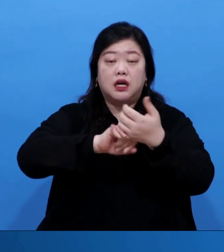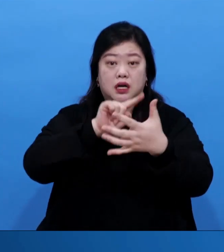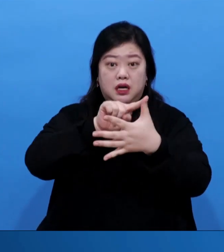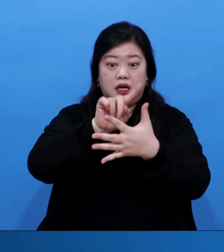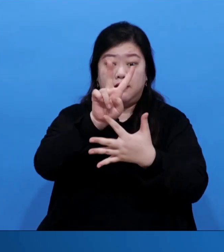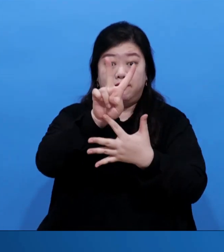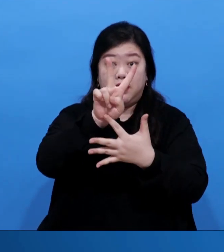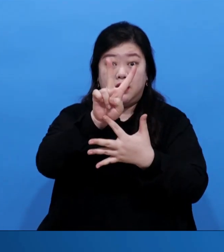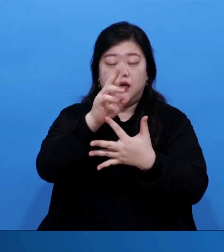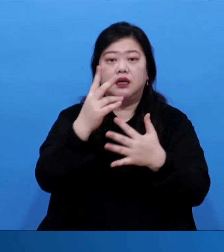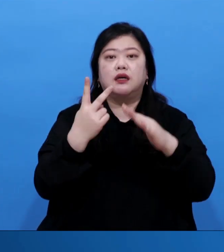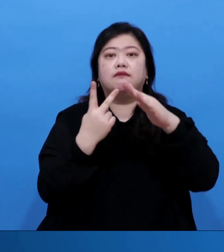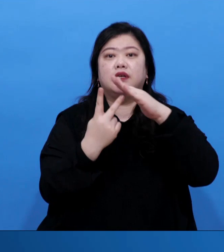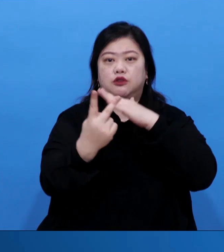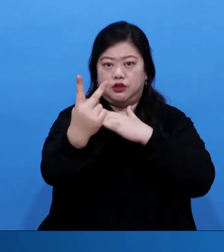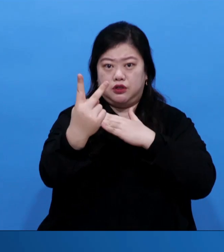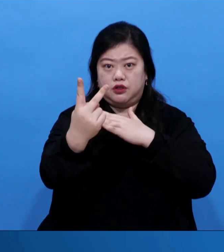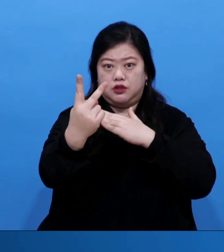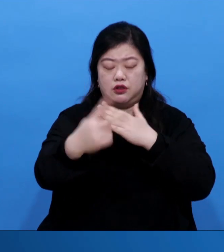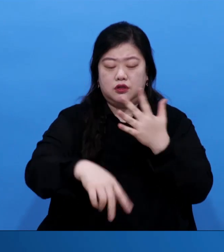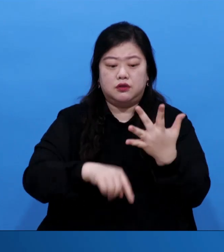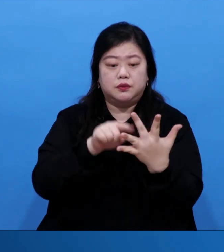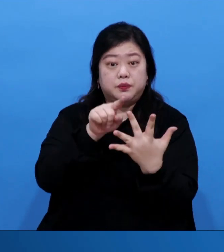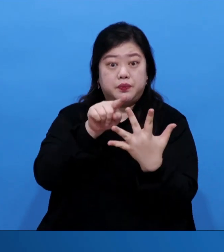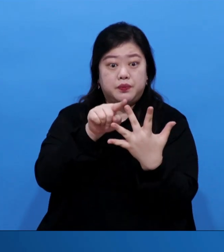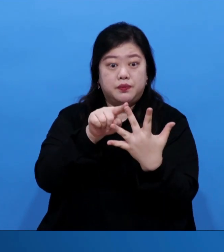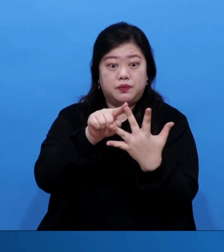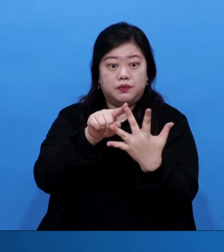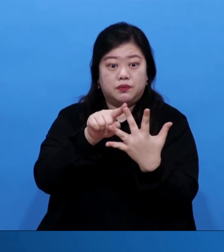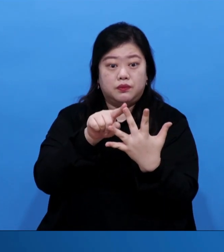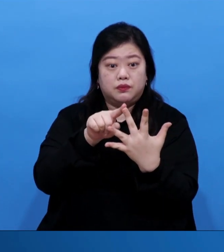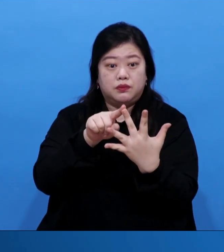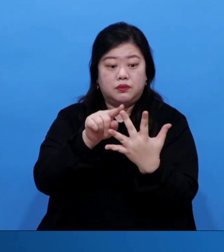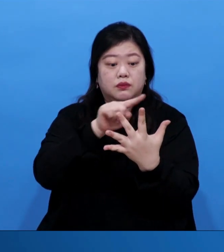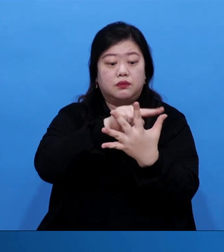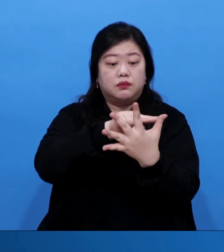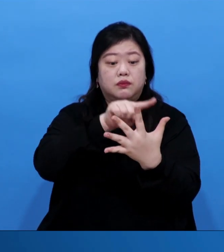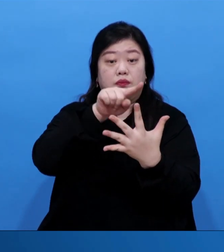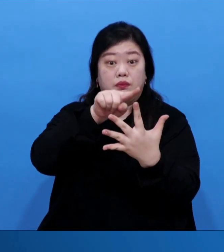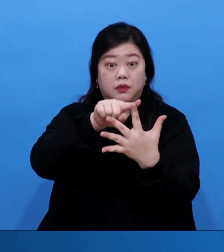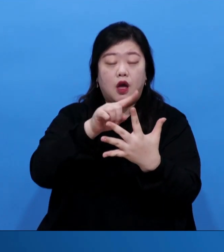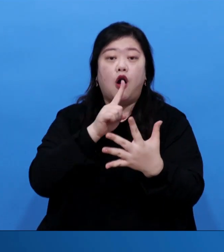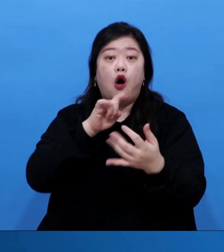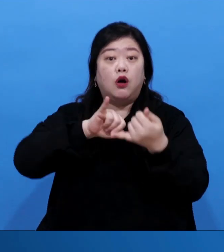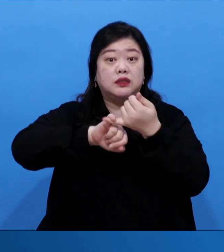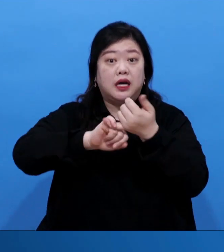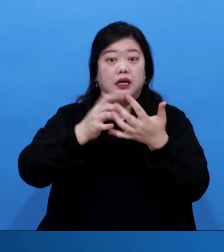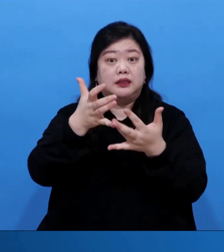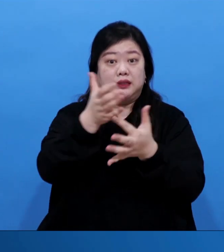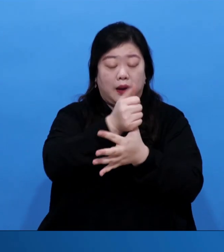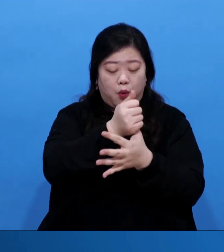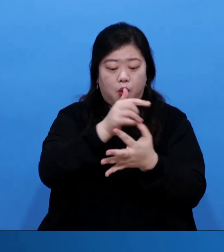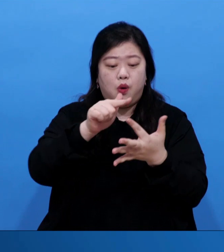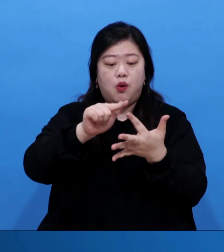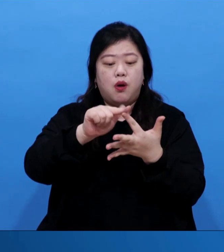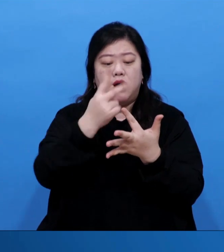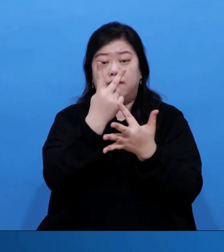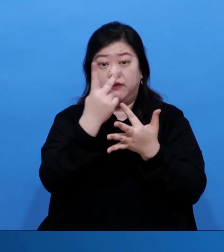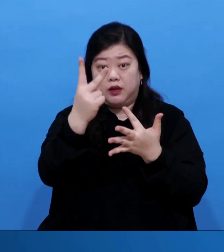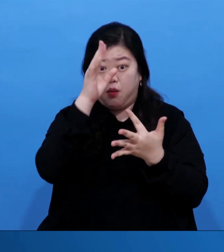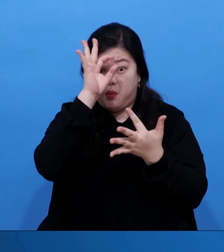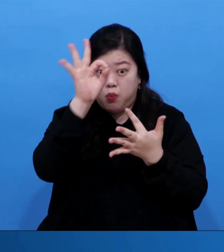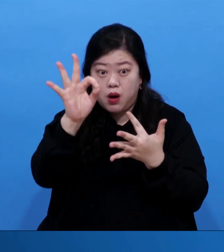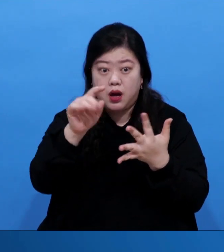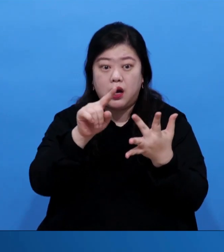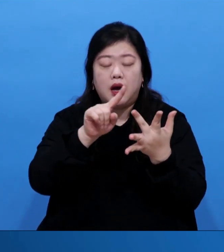see the vision inside that covenant. 예, 하나님이 주신 언약과 비전이라야 올바른 꿈이 되는 겁니다. And it can only be the proper dream when you have